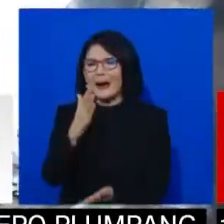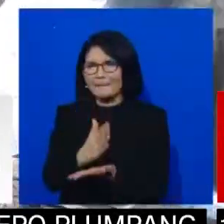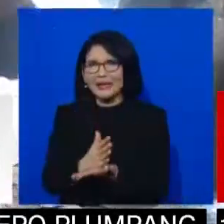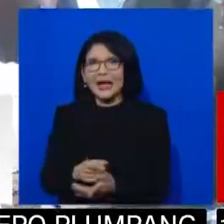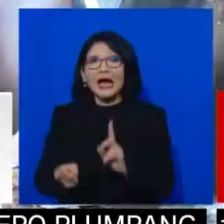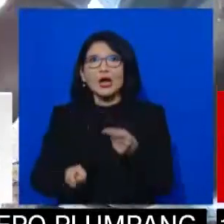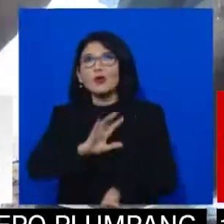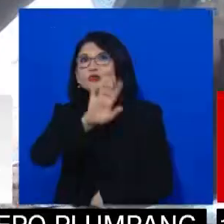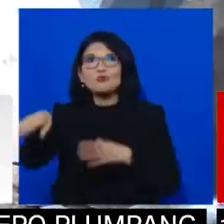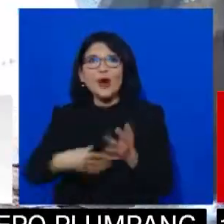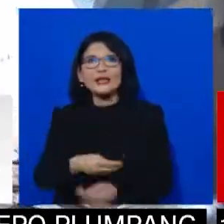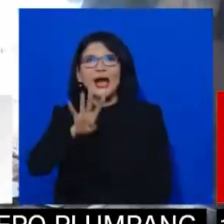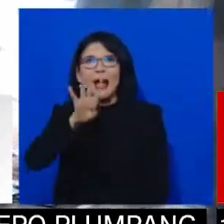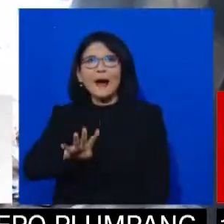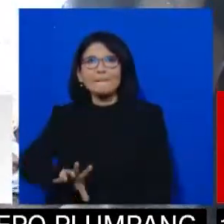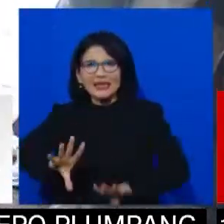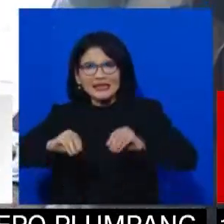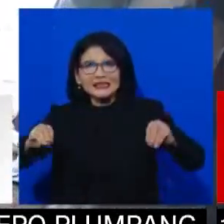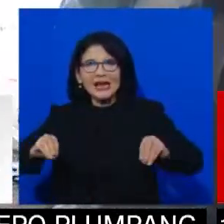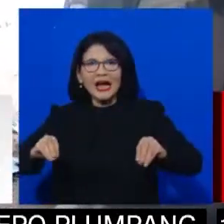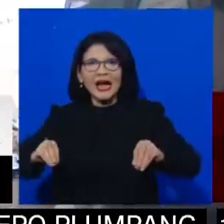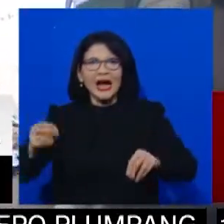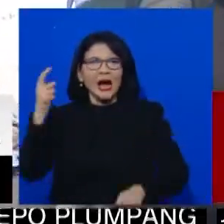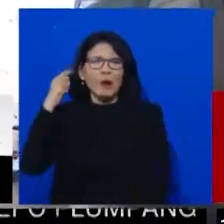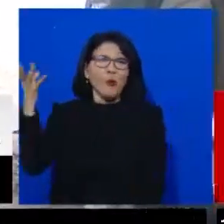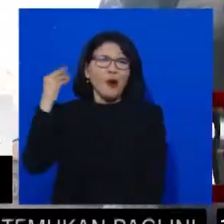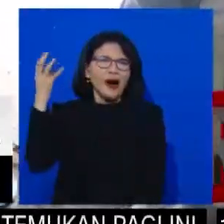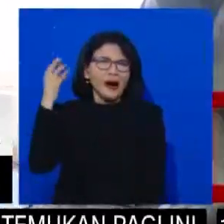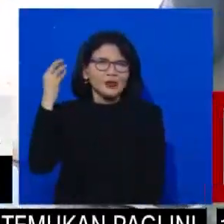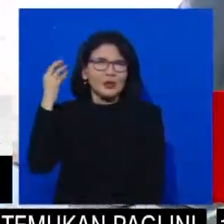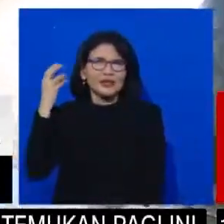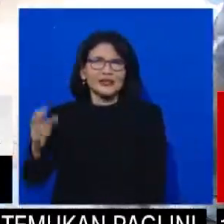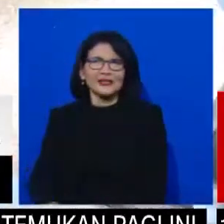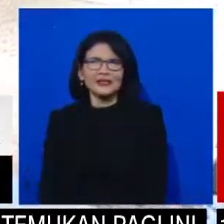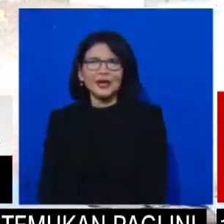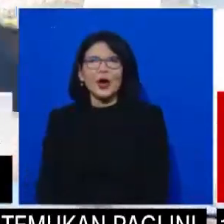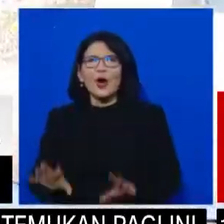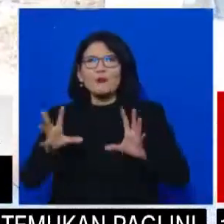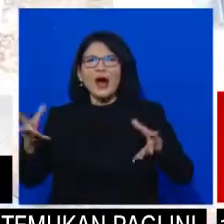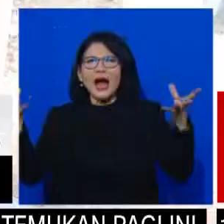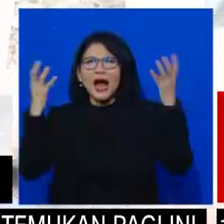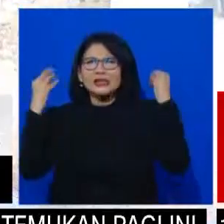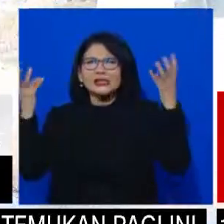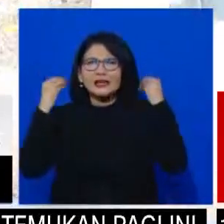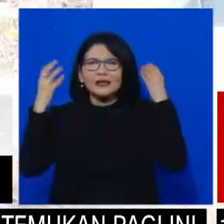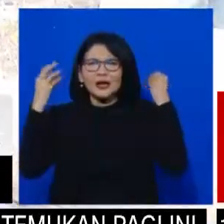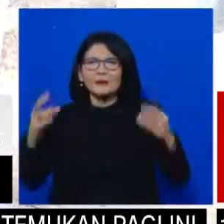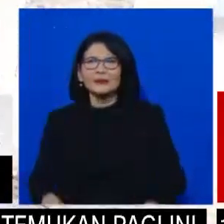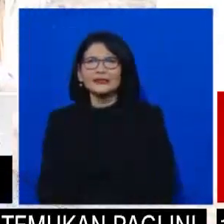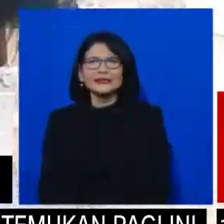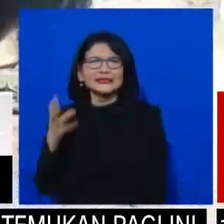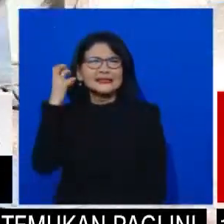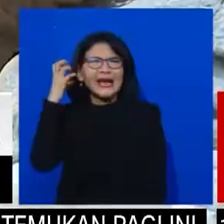semuanya, empat-empatnya, dan di ruangan yang tertutup seperti ini, soalnya kan banyak banget ke dalam ya.